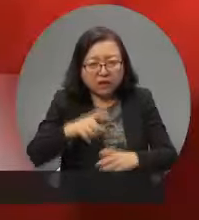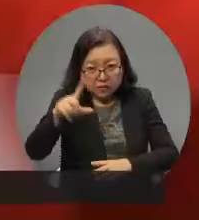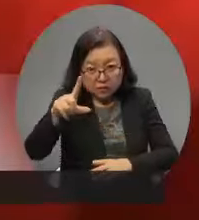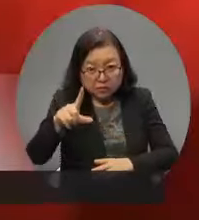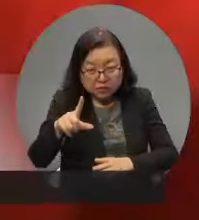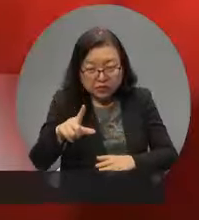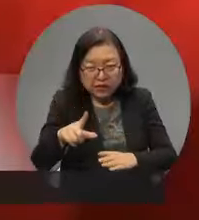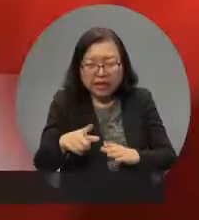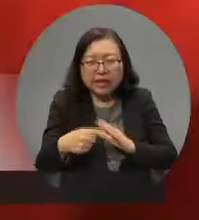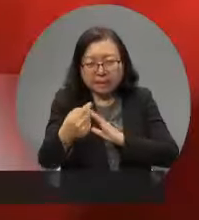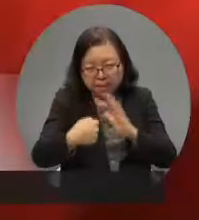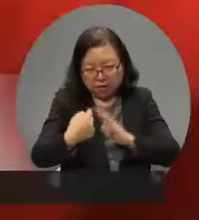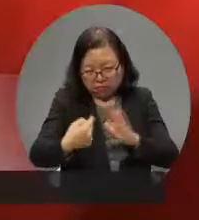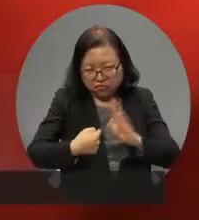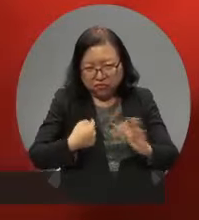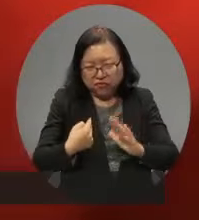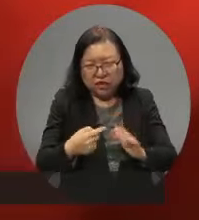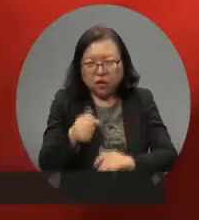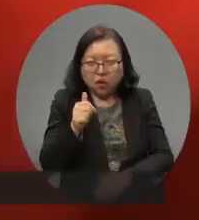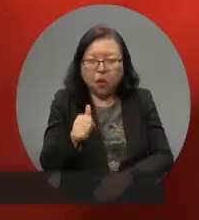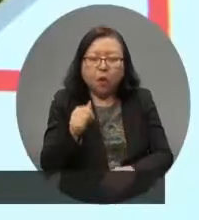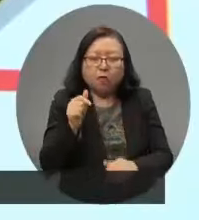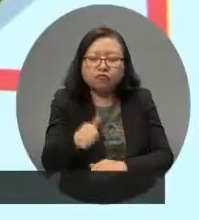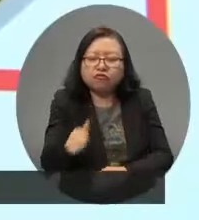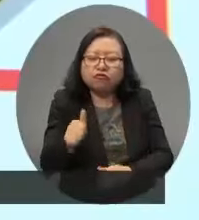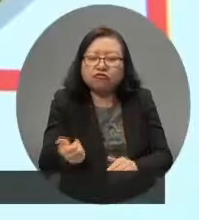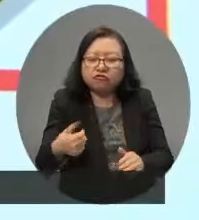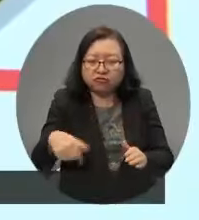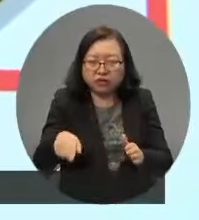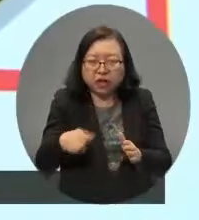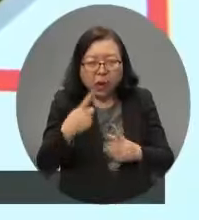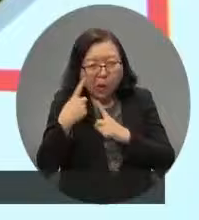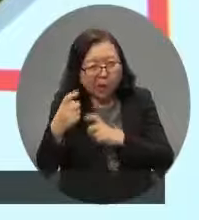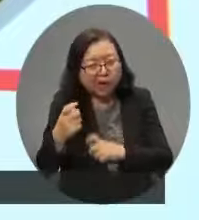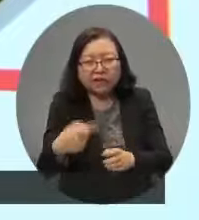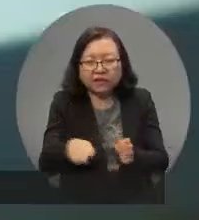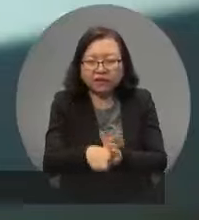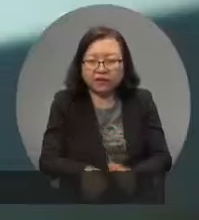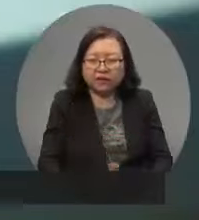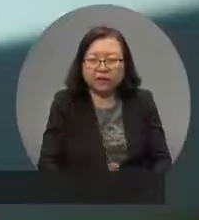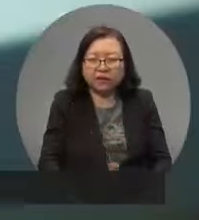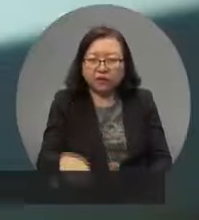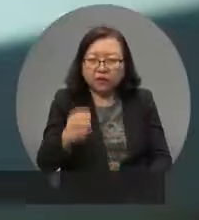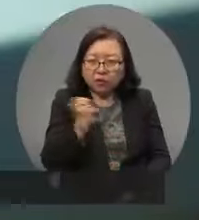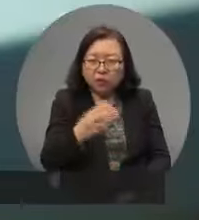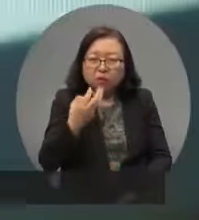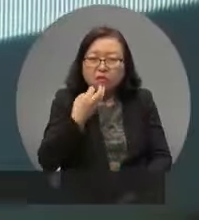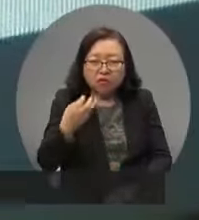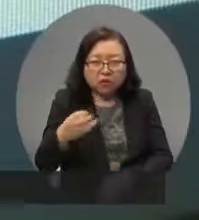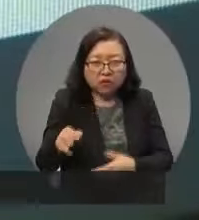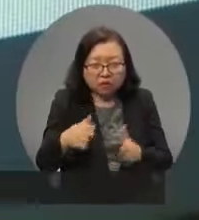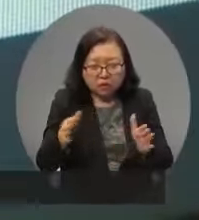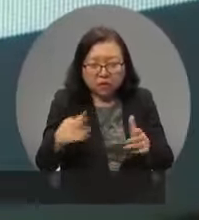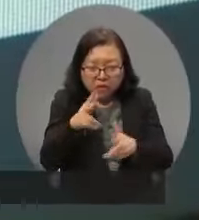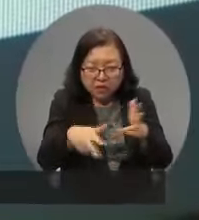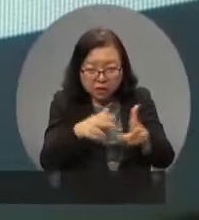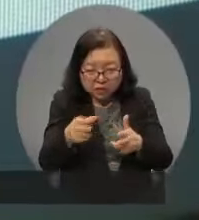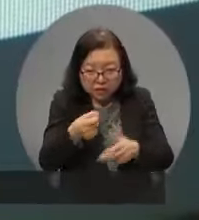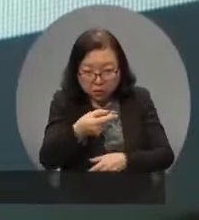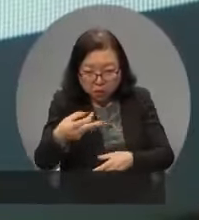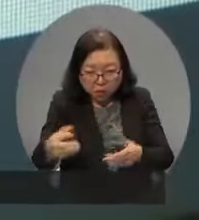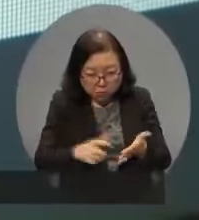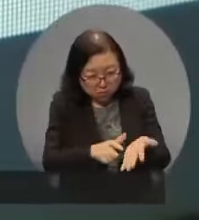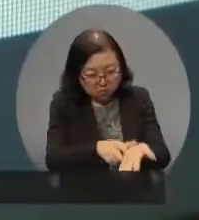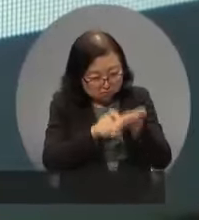유도하기 위해서입니다 일상지원금 관 홈페이지에는 경기도의 한 사업자 등록 번호가 나오지만 연락처 등을